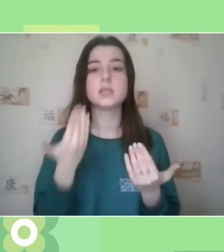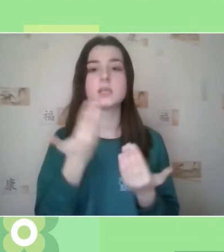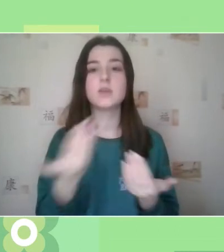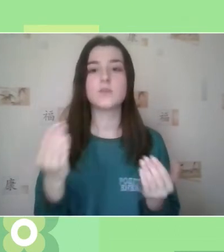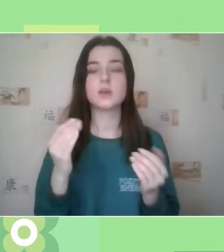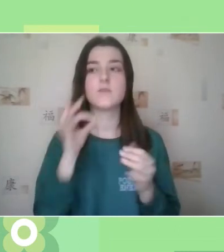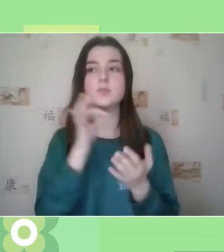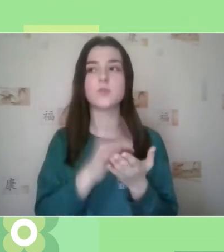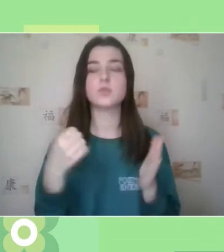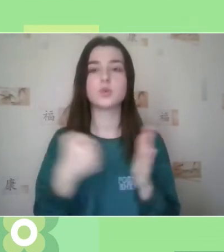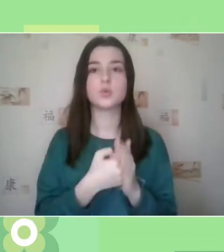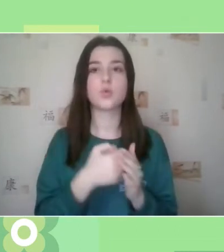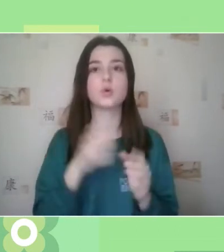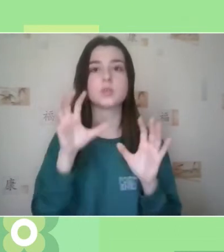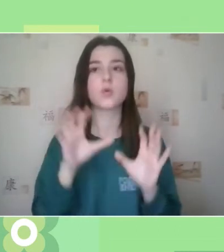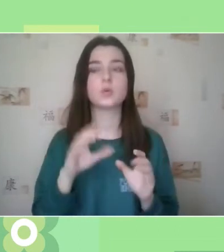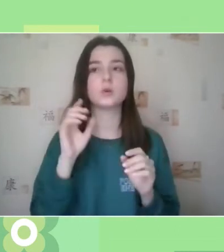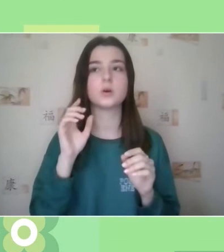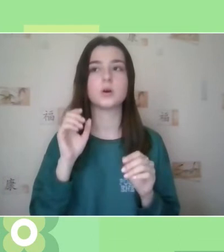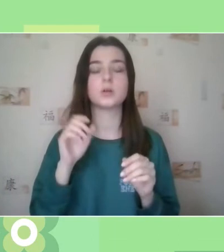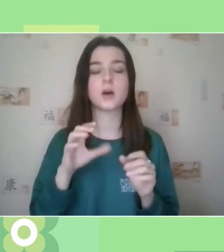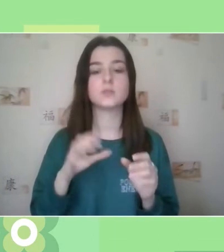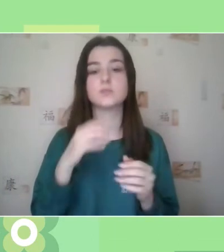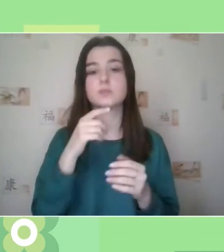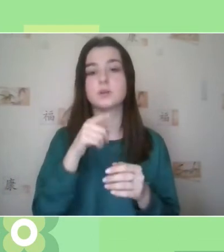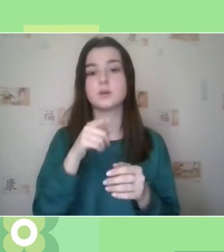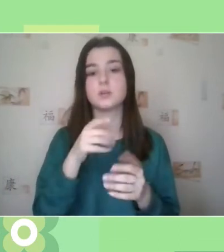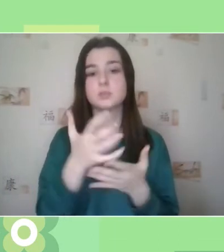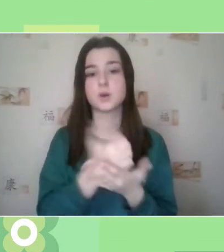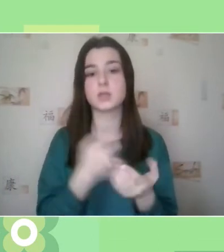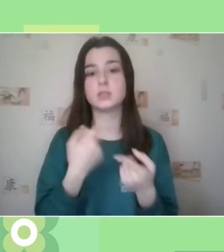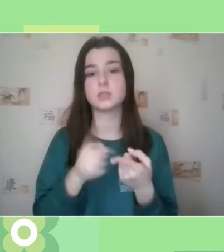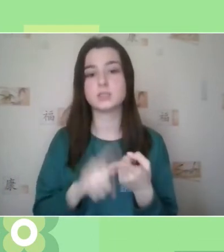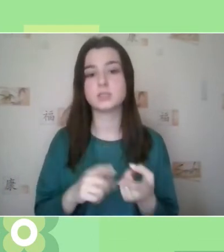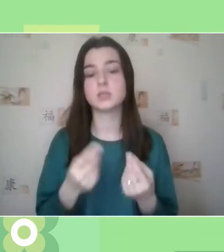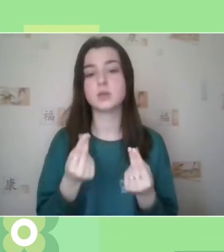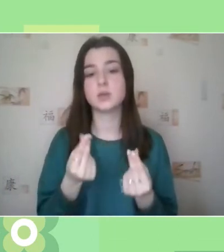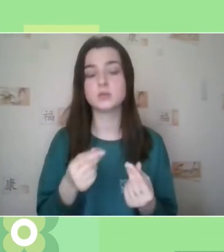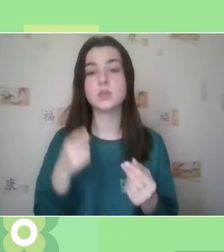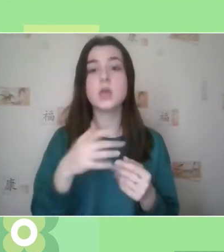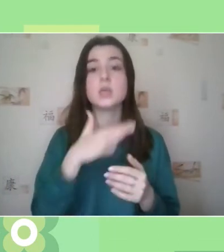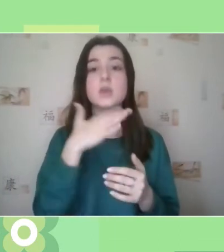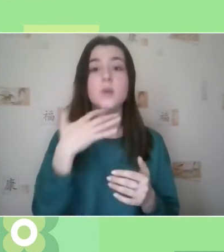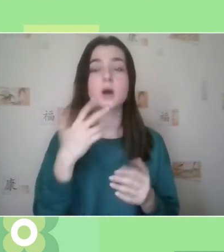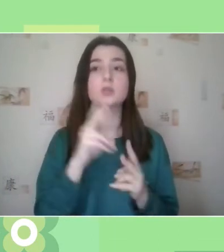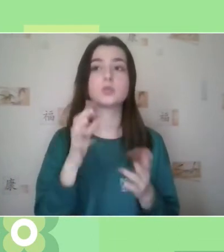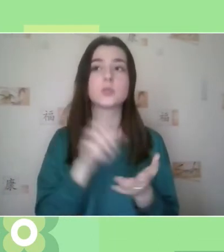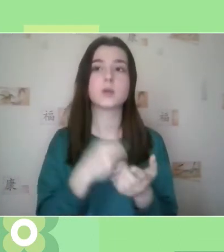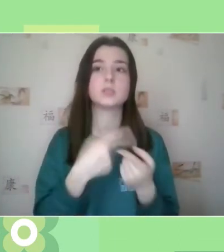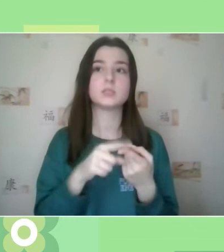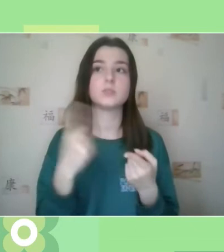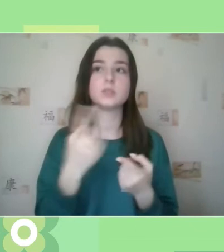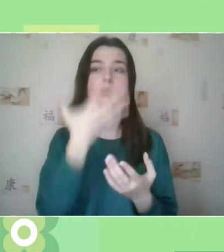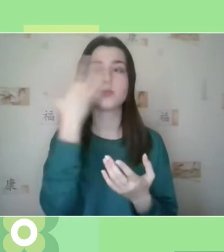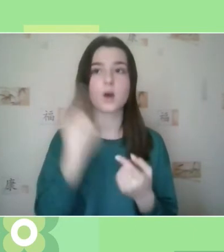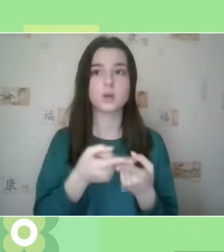збираєте гроші. Тому що це теж важливий момент. Багато людей, які займаються цим вперше, про нього забувають. Я не чула, щоб наша податкова,